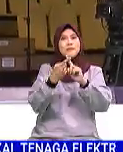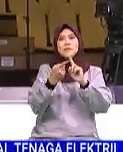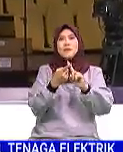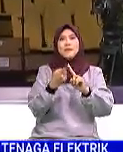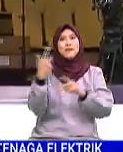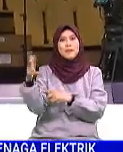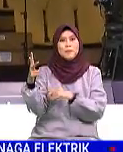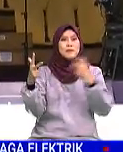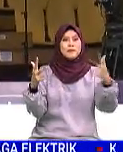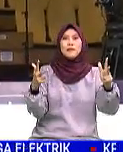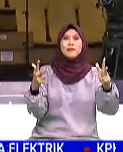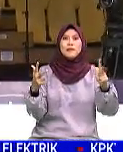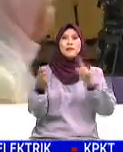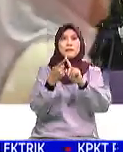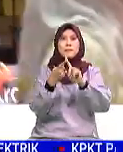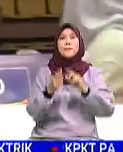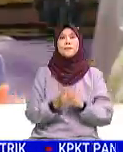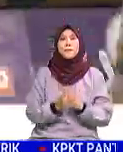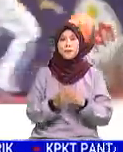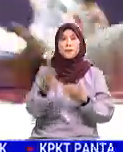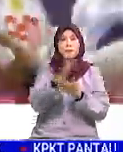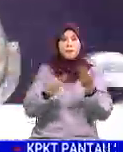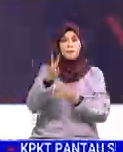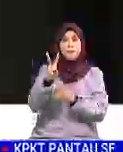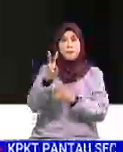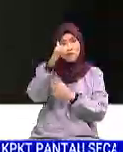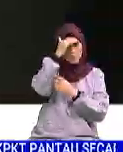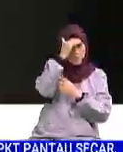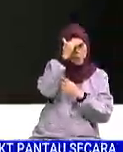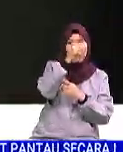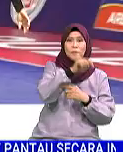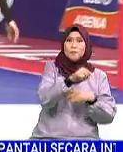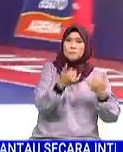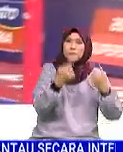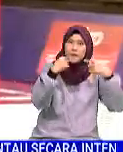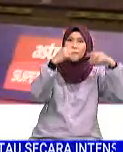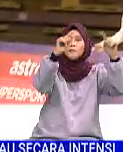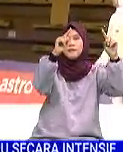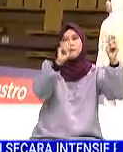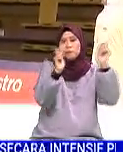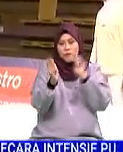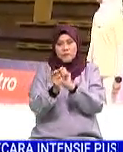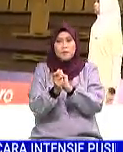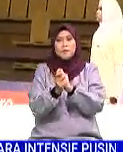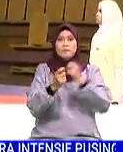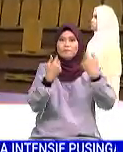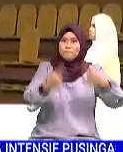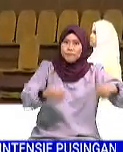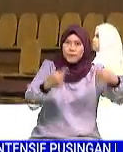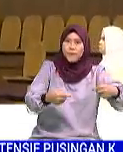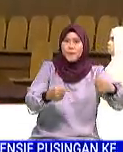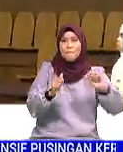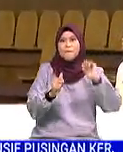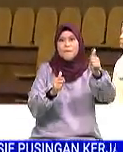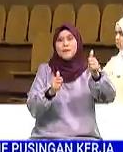keputusan 13-13. Pada suku kedua, Johor Jewels dilihat berjaya mengubah momentum perlawanan dengan mendahului